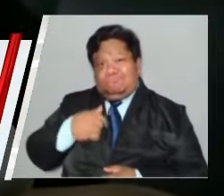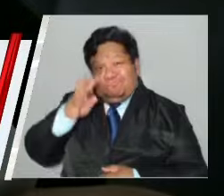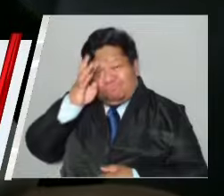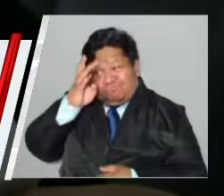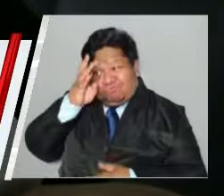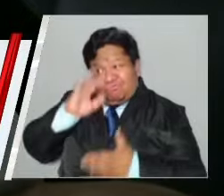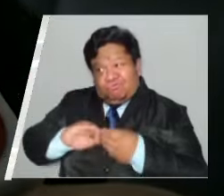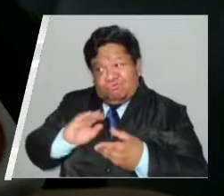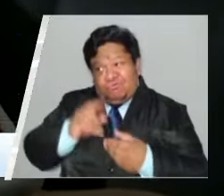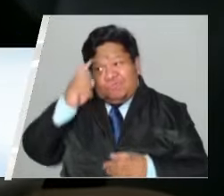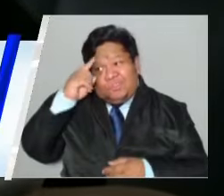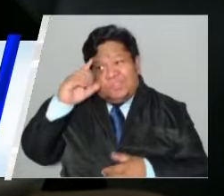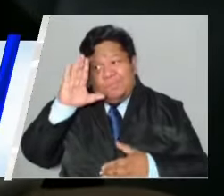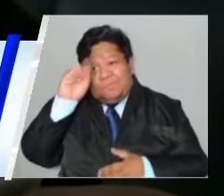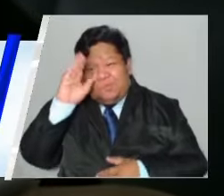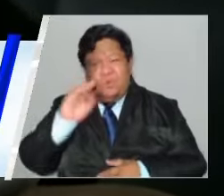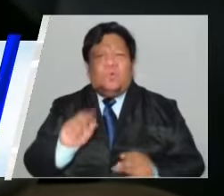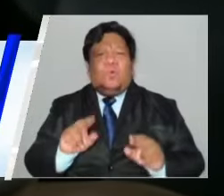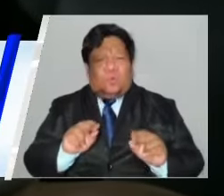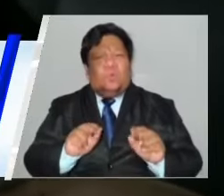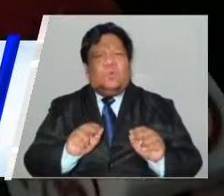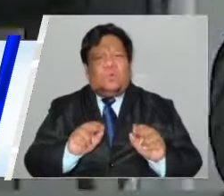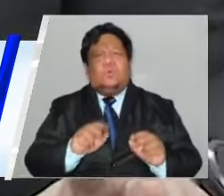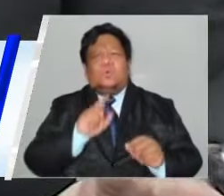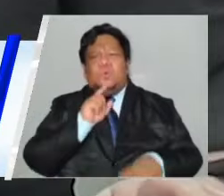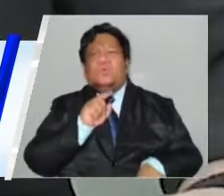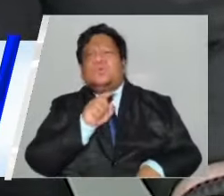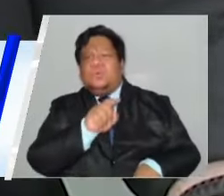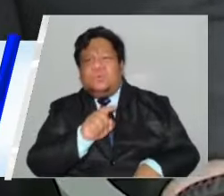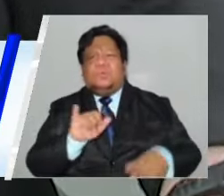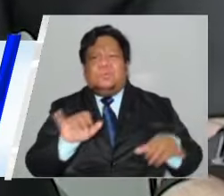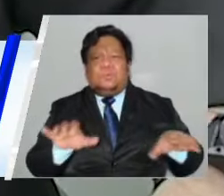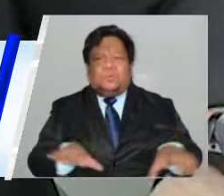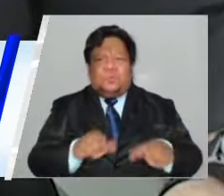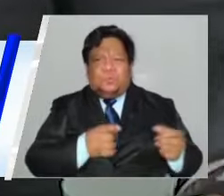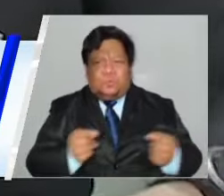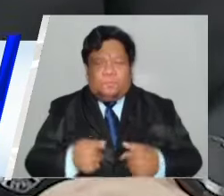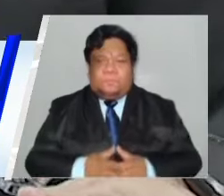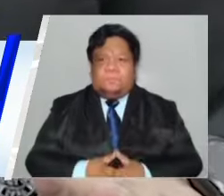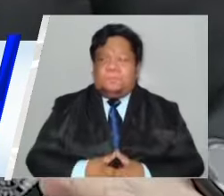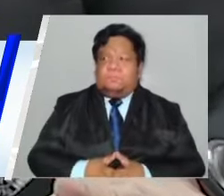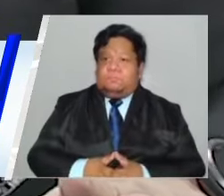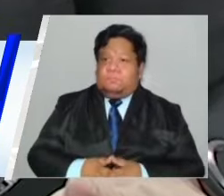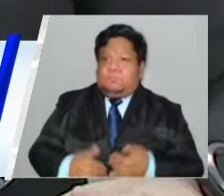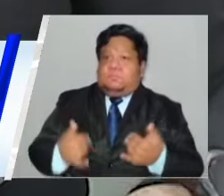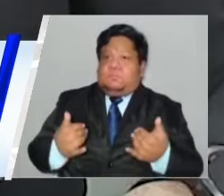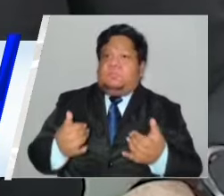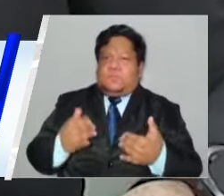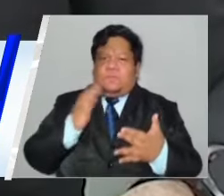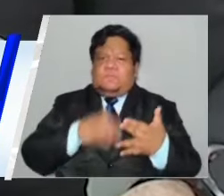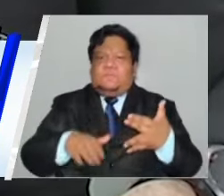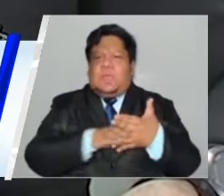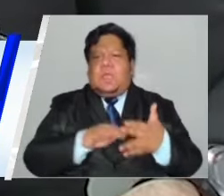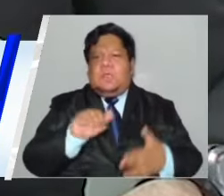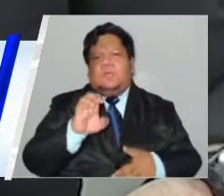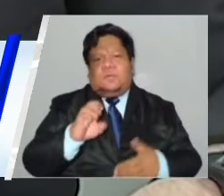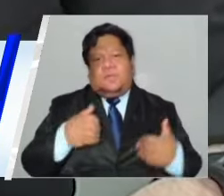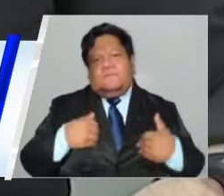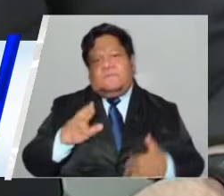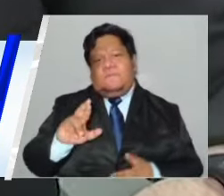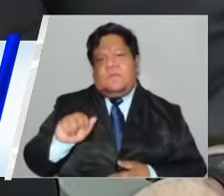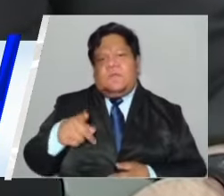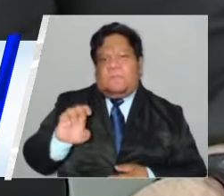po talaga siya, tapos makamit namin ng justice. Kaso natin to ng rape under the revised penal code at kakasuhan